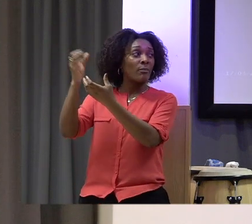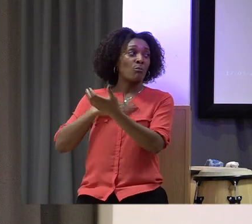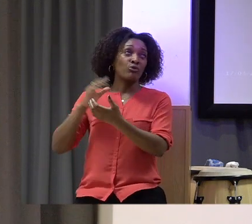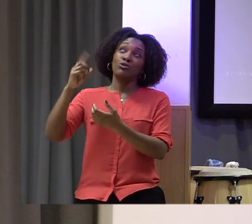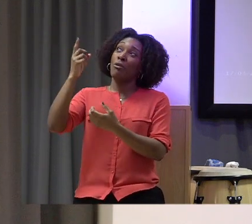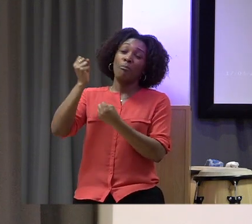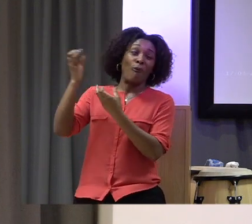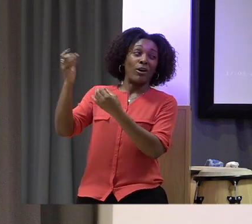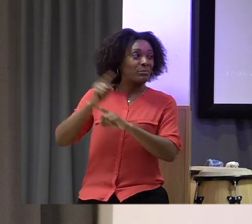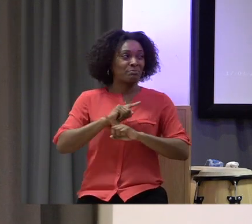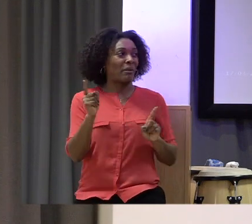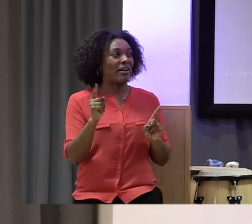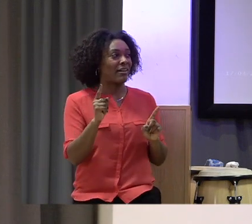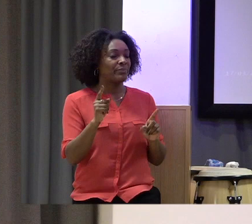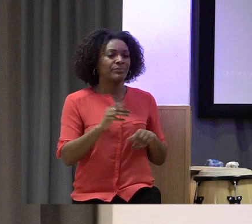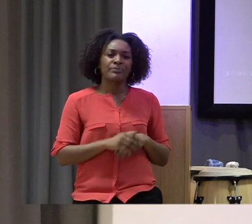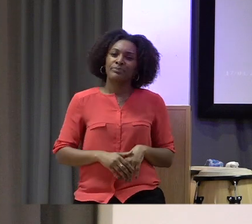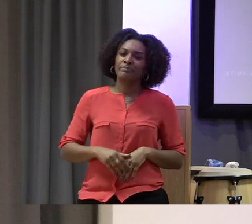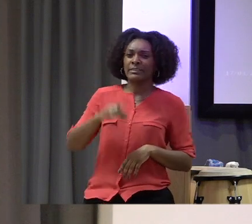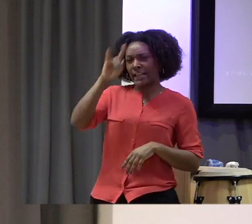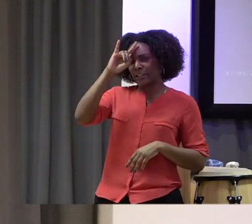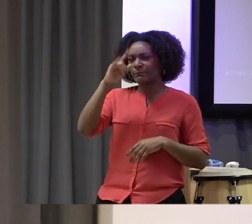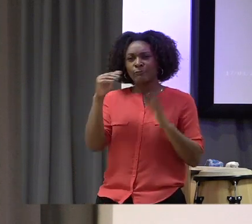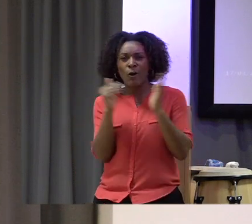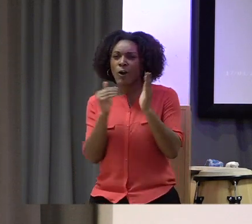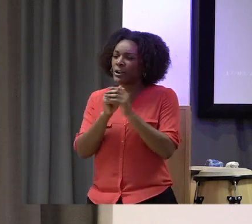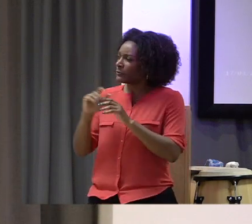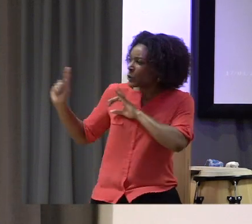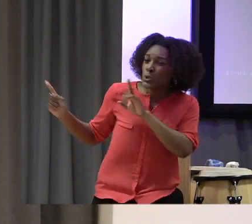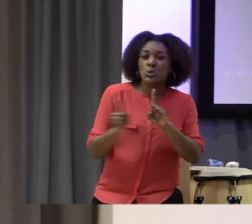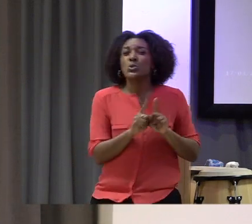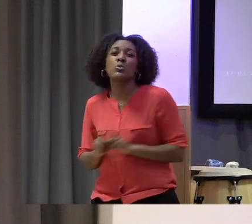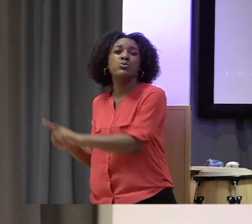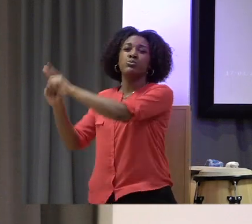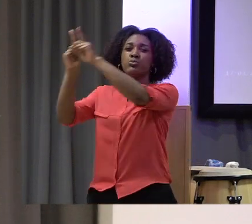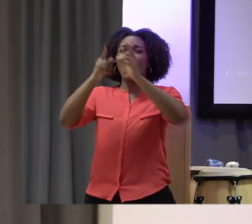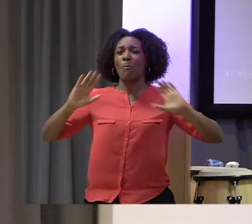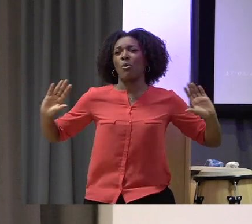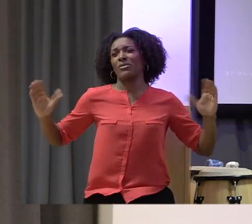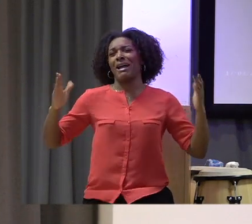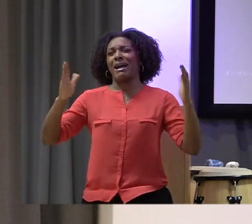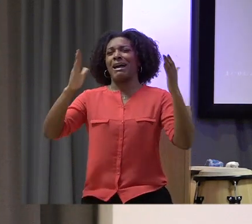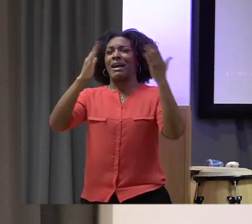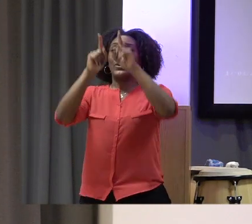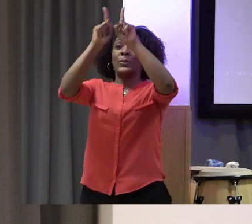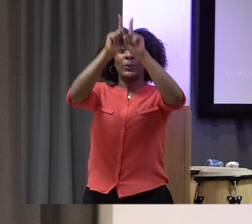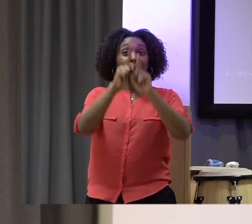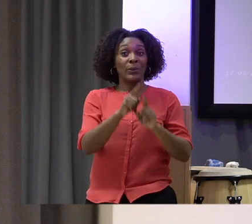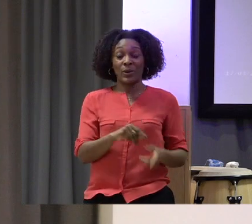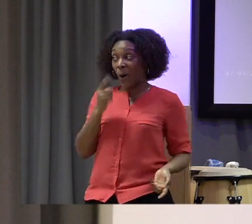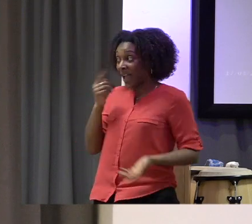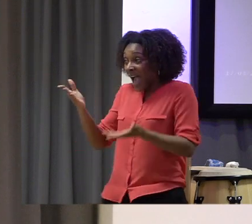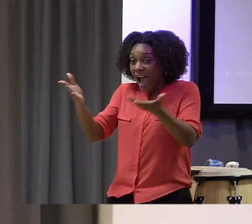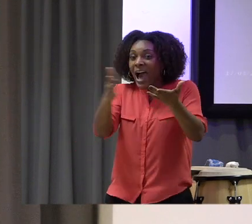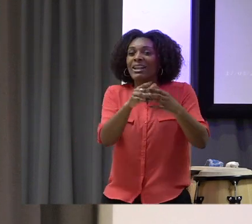Dieu. » Le diable le transporta encore sur une montagne très élevée, lui montra tous les royaumes du monde